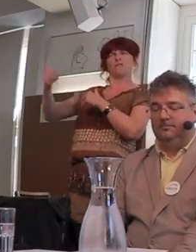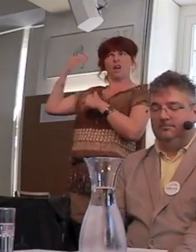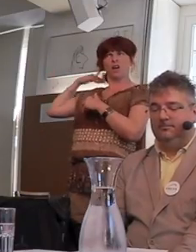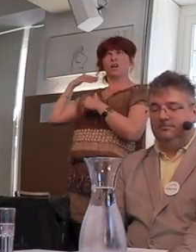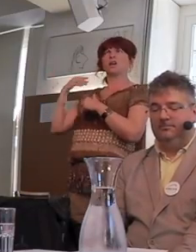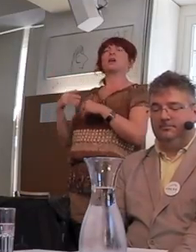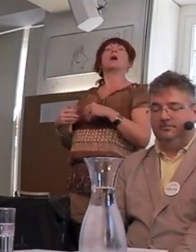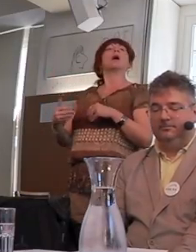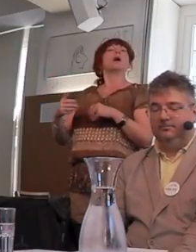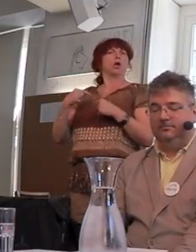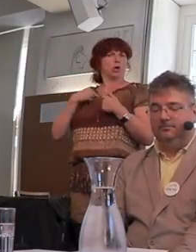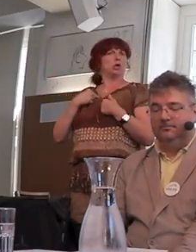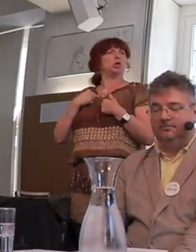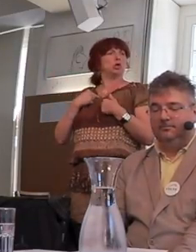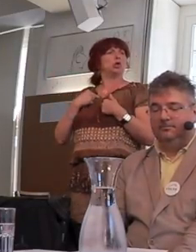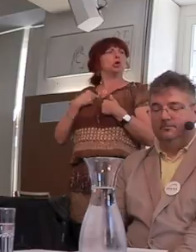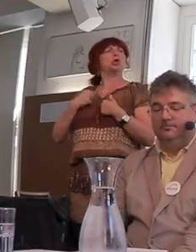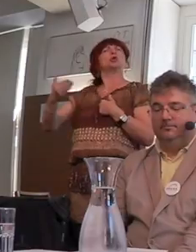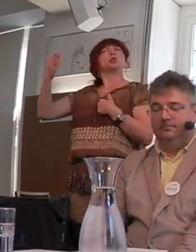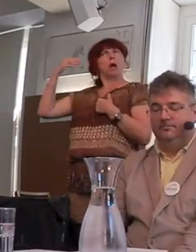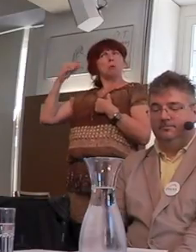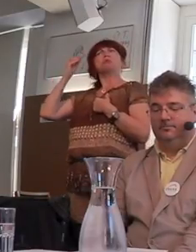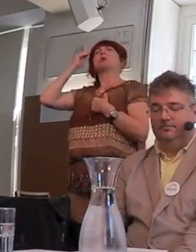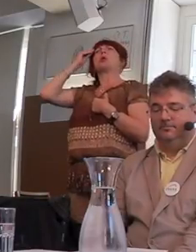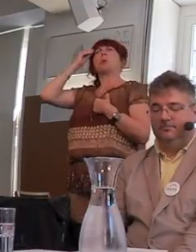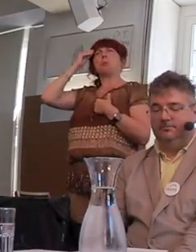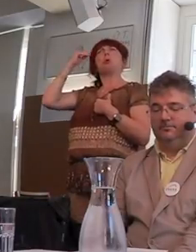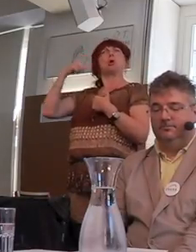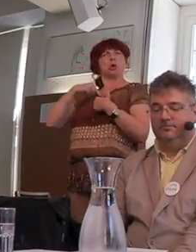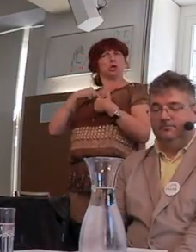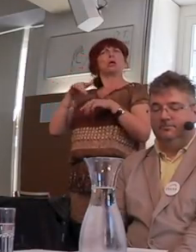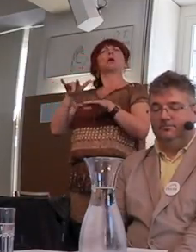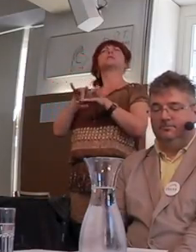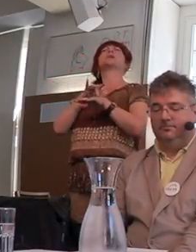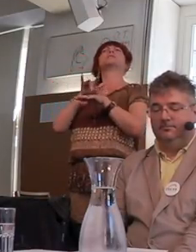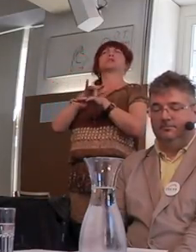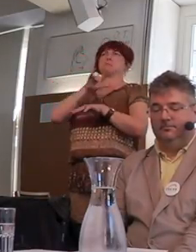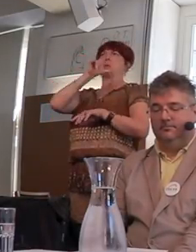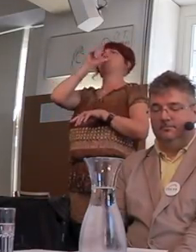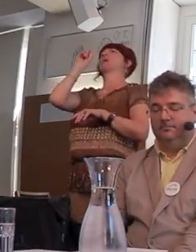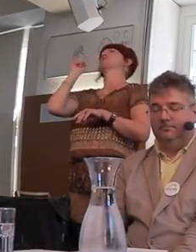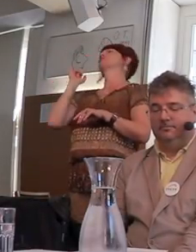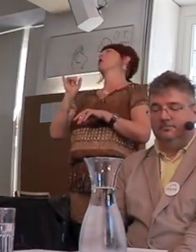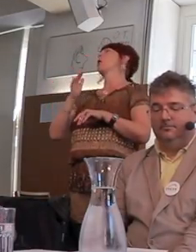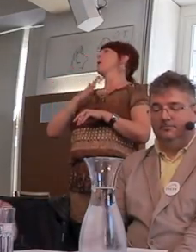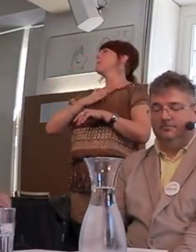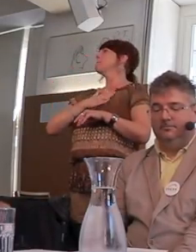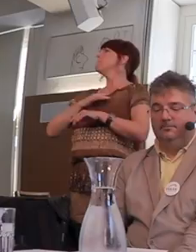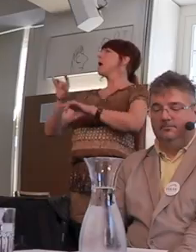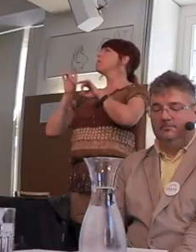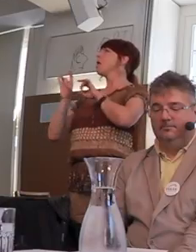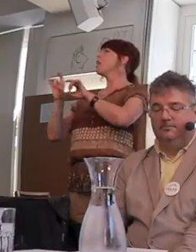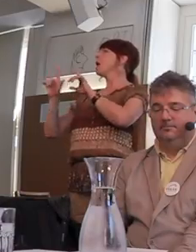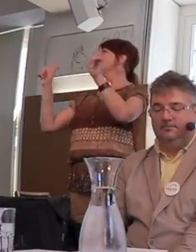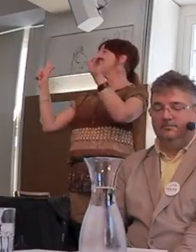denn ich dachte, dass ich eigentlich ein sensibler Mensch bin und dass ich in meinen